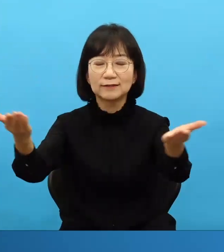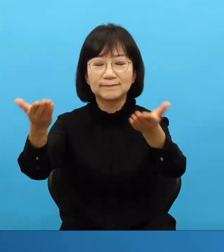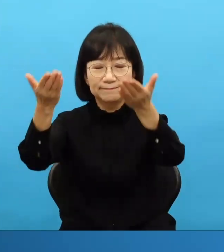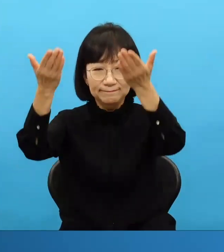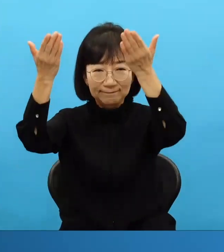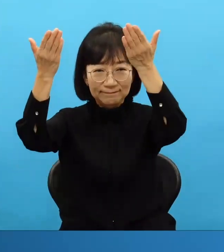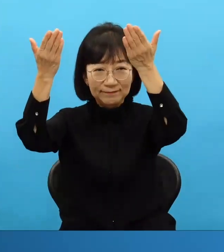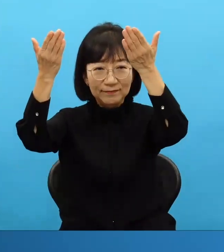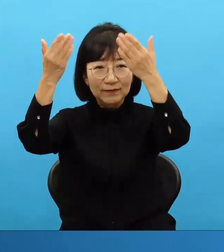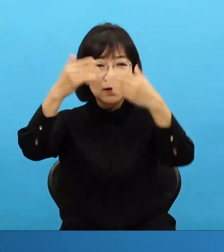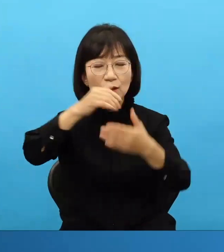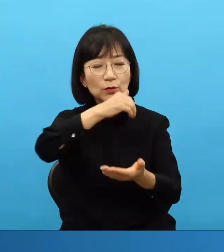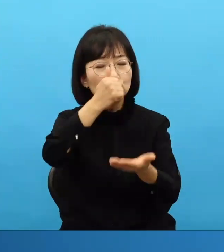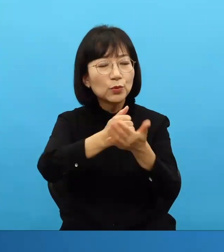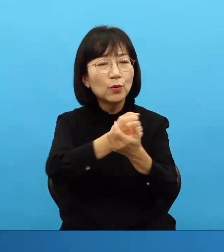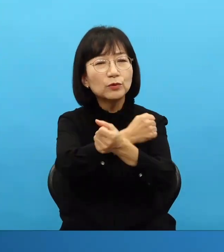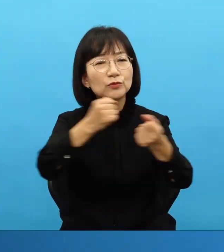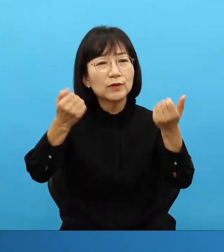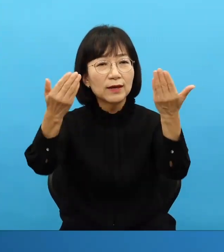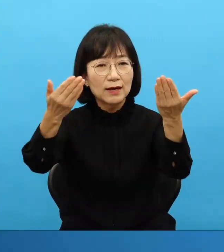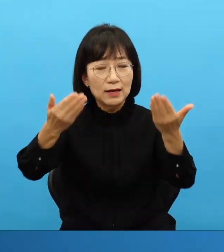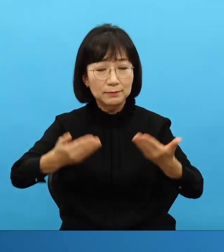주께 드리네